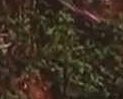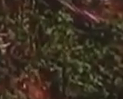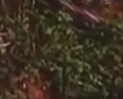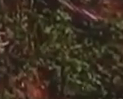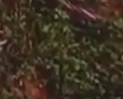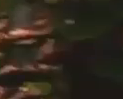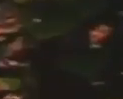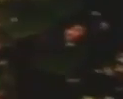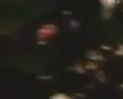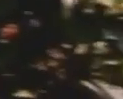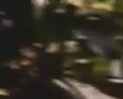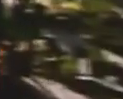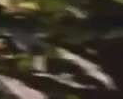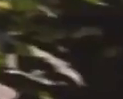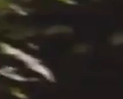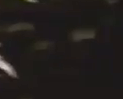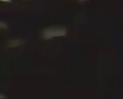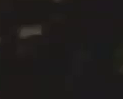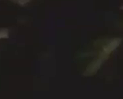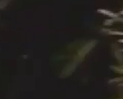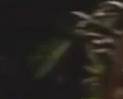perinciannya sebentar